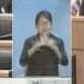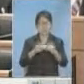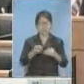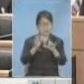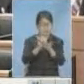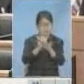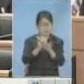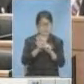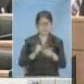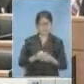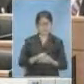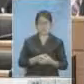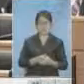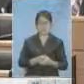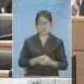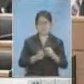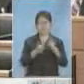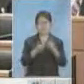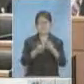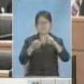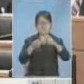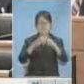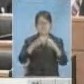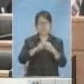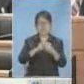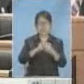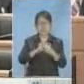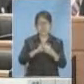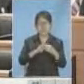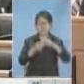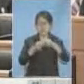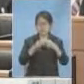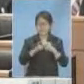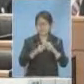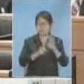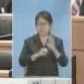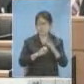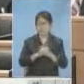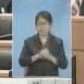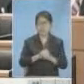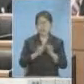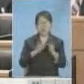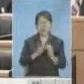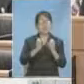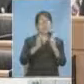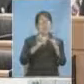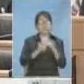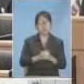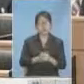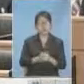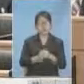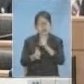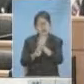ครับเกี่ยวกับเรื่องปัญหาของครูผู้พี่เลี้ยงที่มีปัญหาอยู่